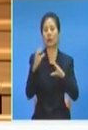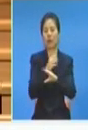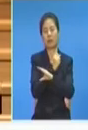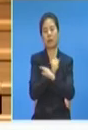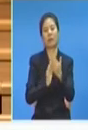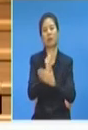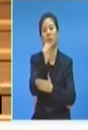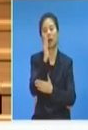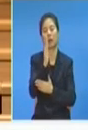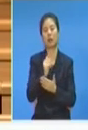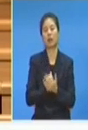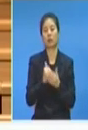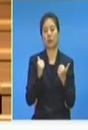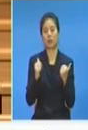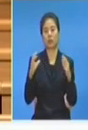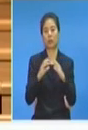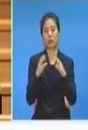พรรคการเมืองครับ